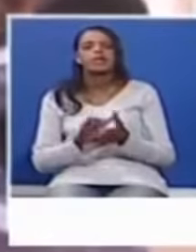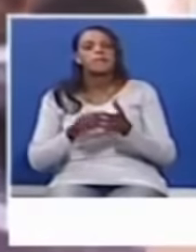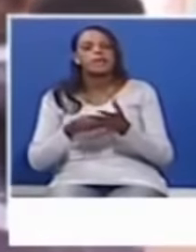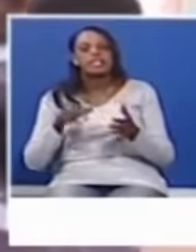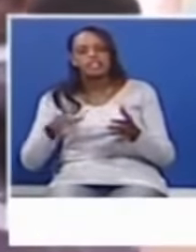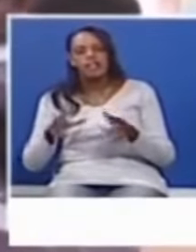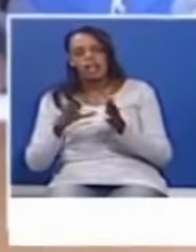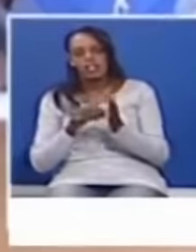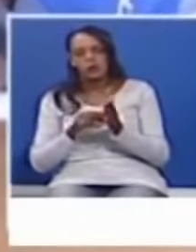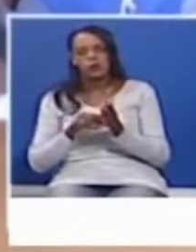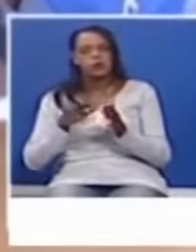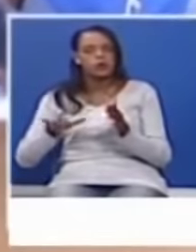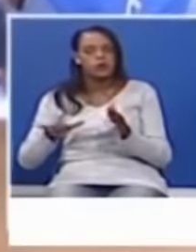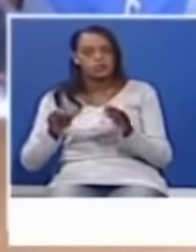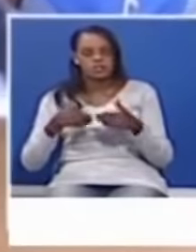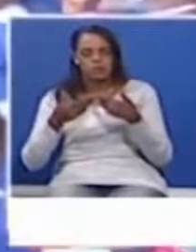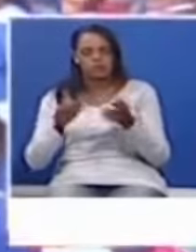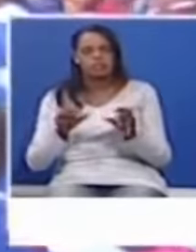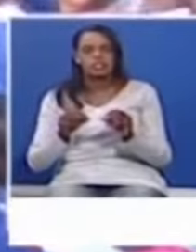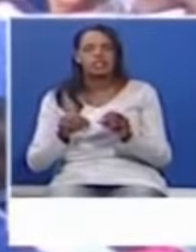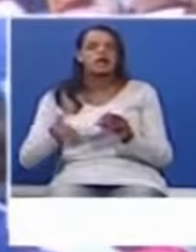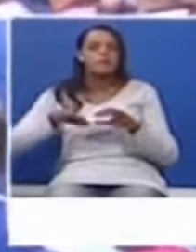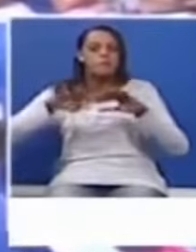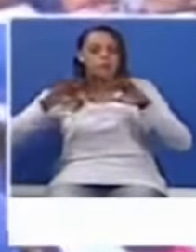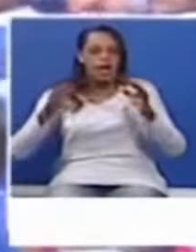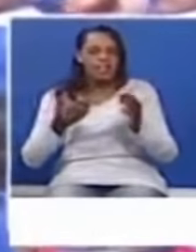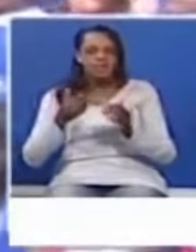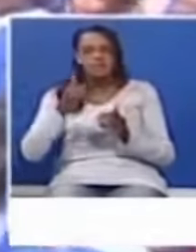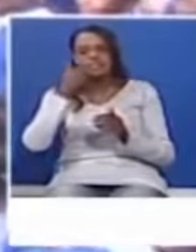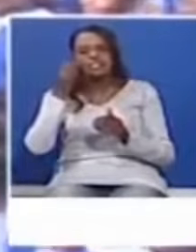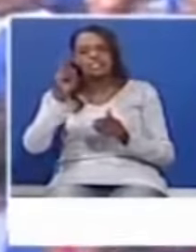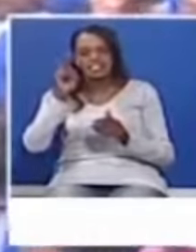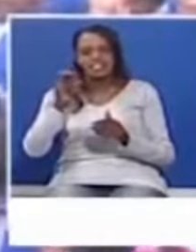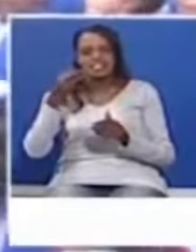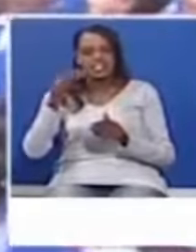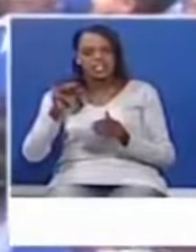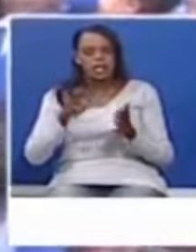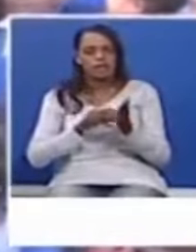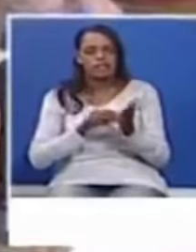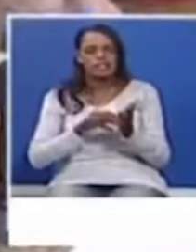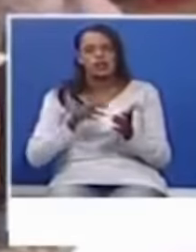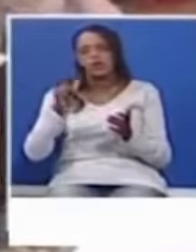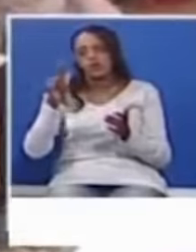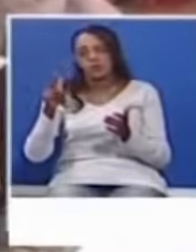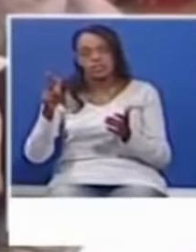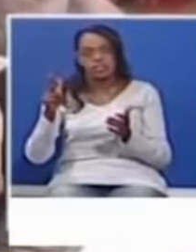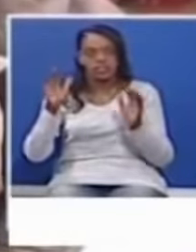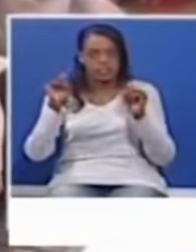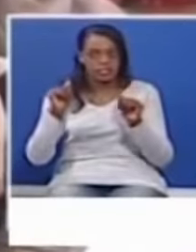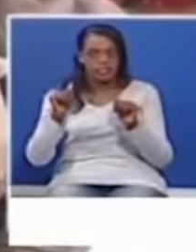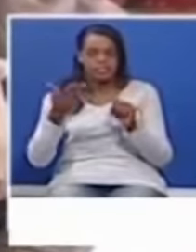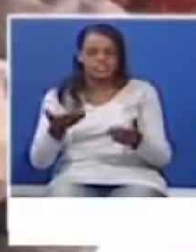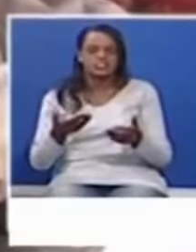ቆልዑ ኣመልኪቱ ኣብ ዝሃቦ ሓበሬታ ድማ ብዓለም ደረጃ እትኽበረሉ ዕለት 20 ሕዳር ምዃና ኣብ ሃገርና ግን ኣብ 8 ታሕሳስ ክትክበር ምፅናሓ